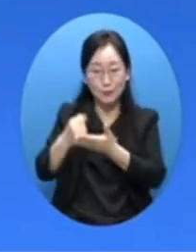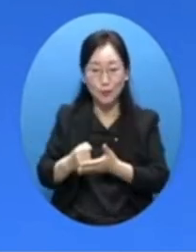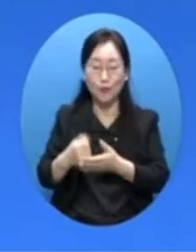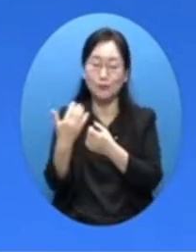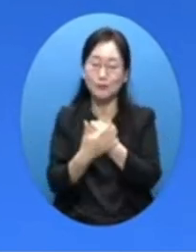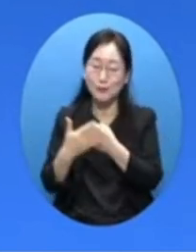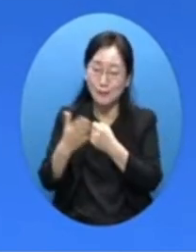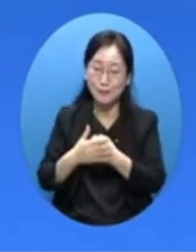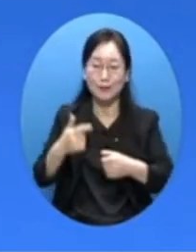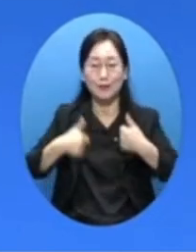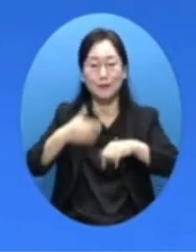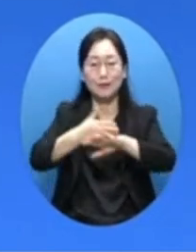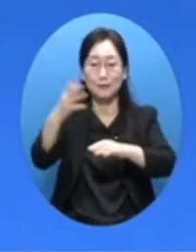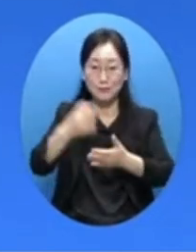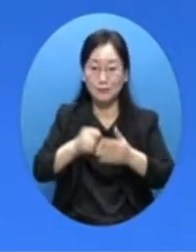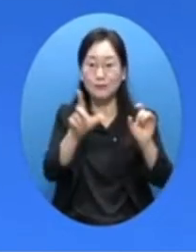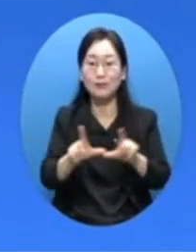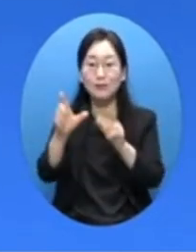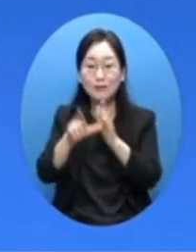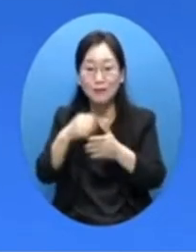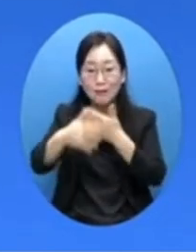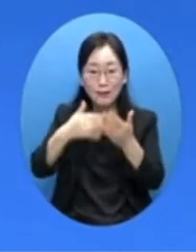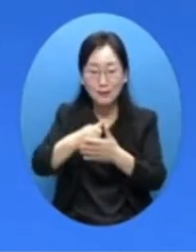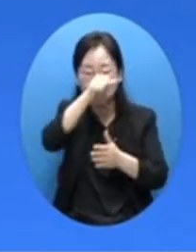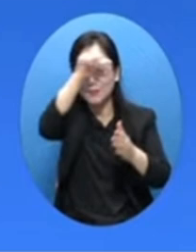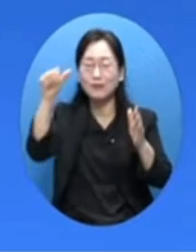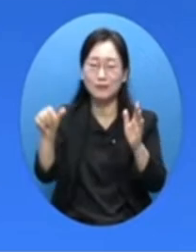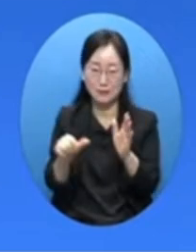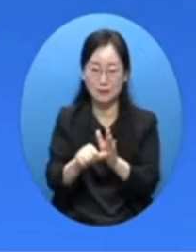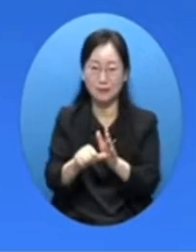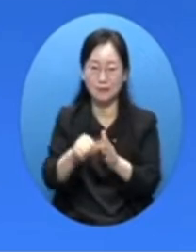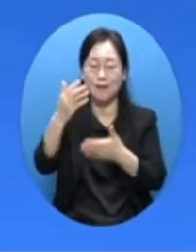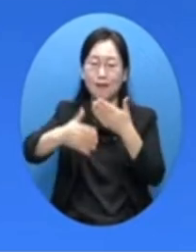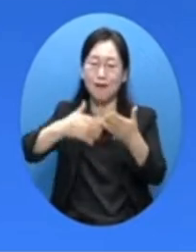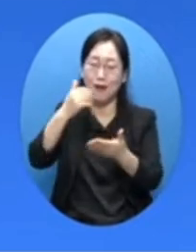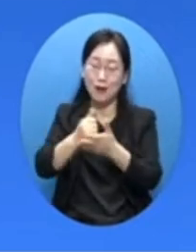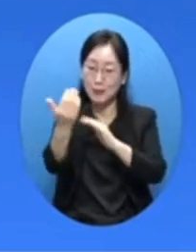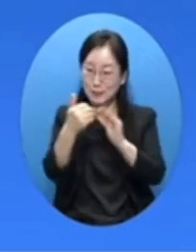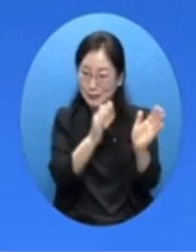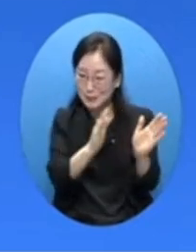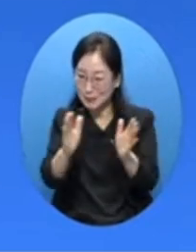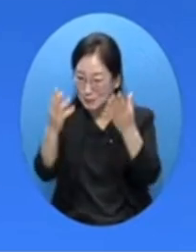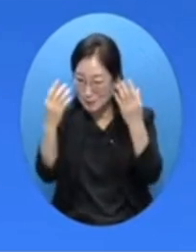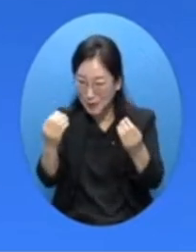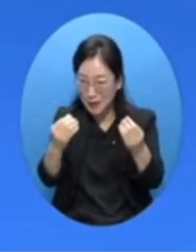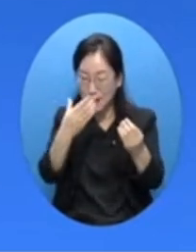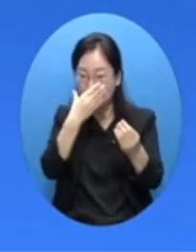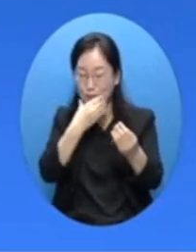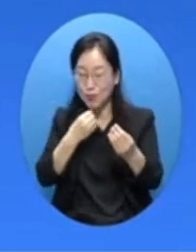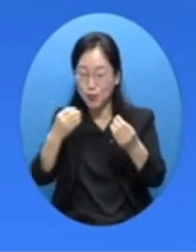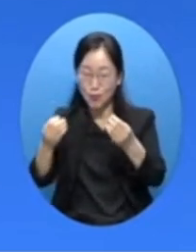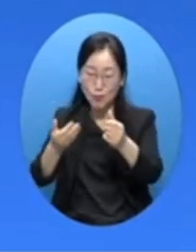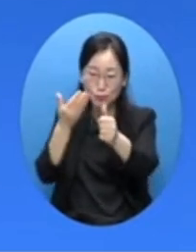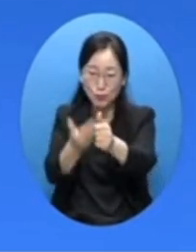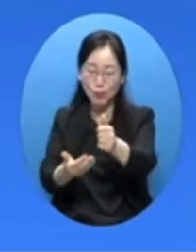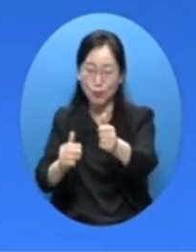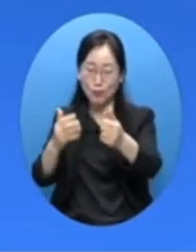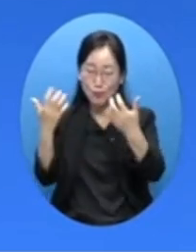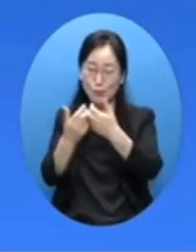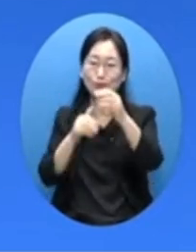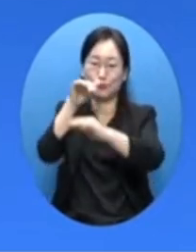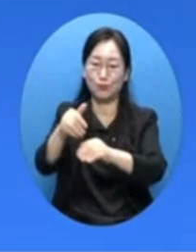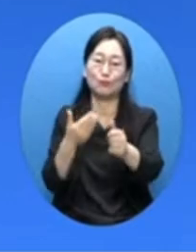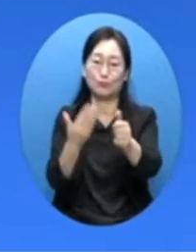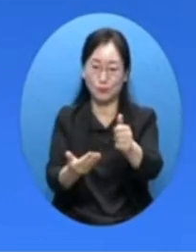은혜로, 기쁨으로, 감사함으로 살아갈 때 하나님께서 우리 일생 동안 하나님 예배하신 놀라운 복을 우리에게 넘치게 부어주실 것입니다.